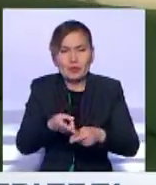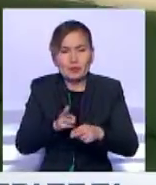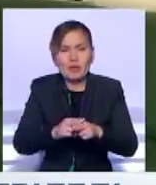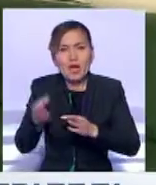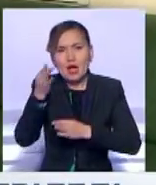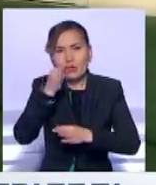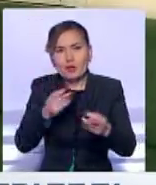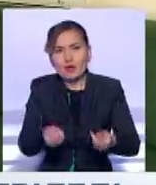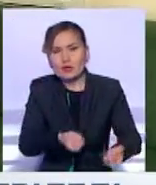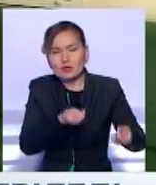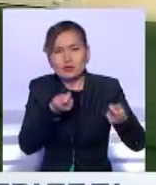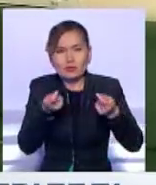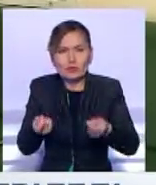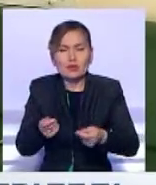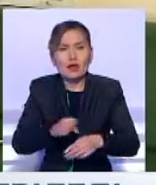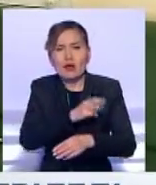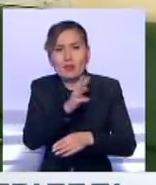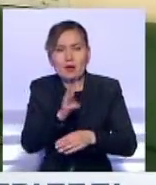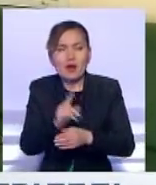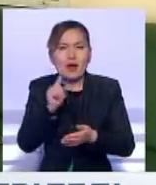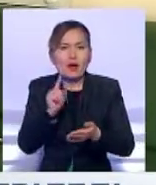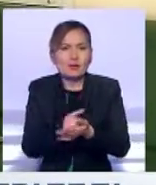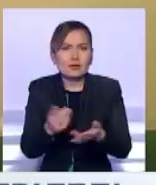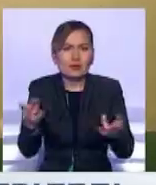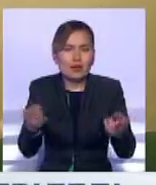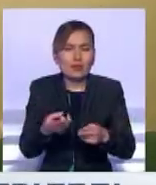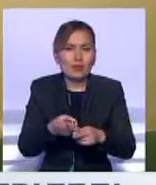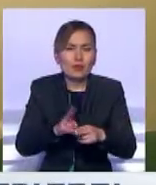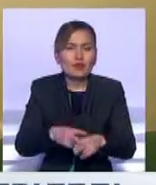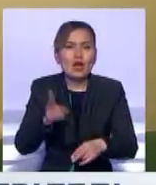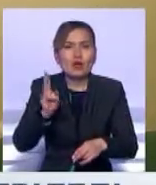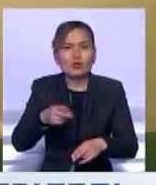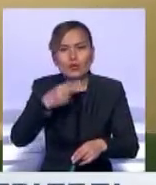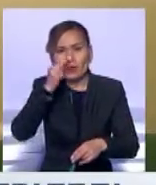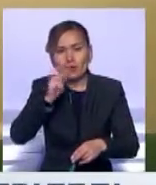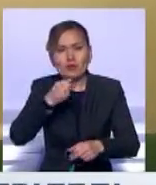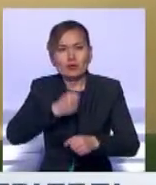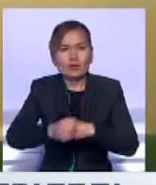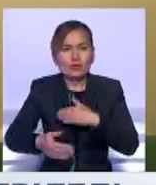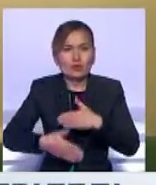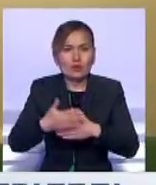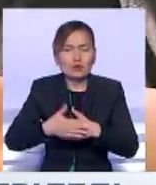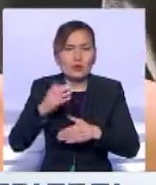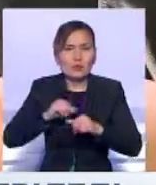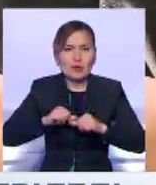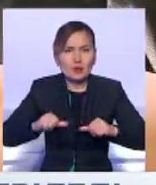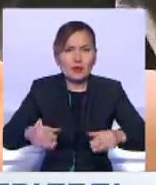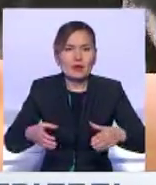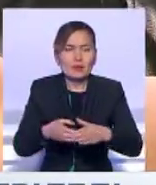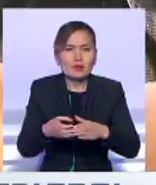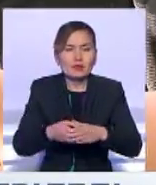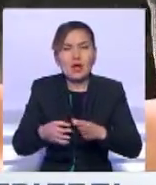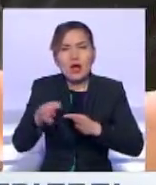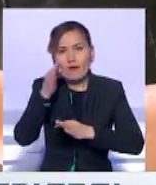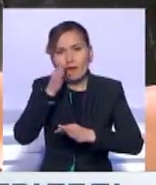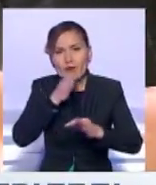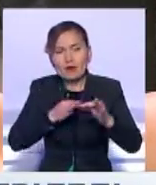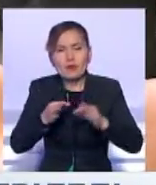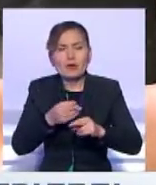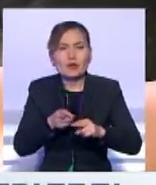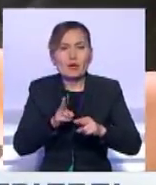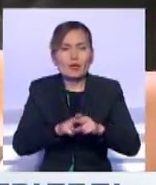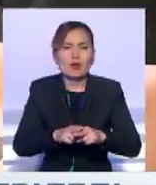Осылайша дәрдермек жеткізуші СК фармация компаниясының қызметі қадағалауға алынбақ. Комиссия құрамында фармация және